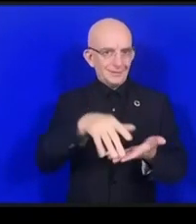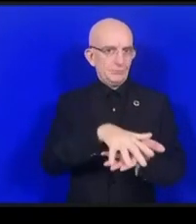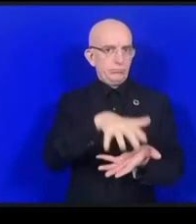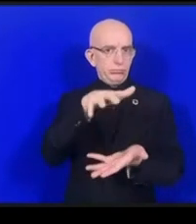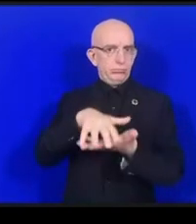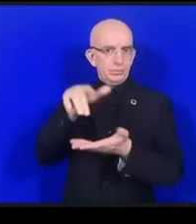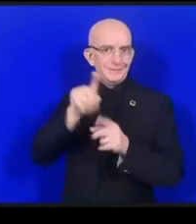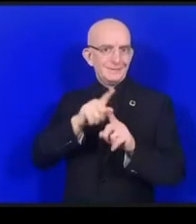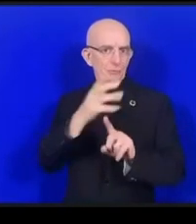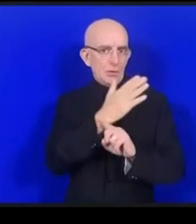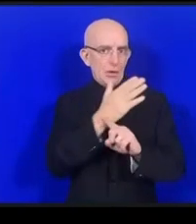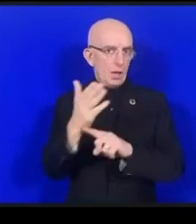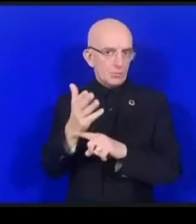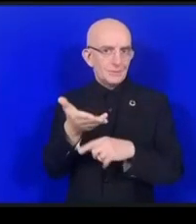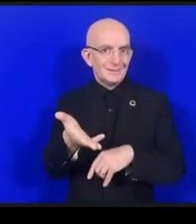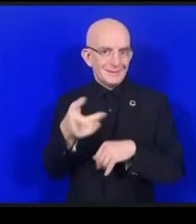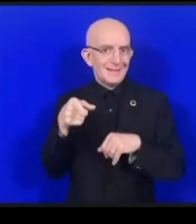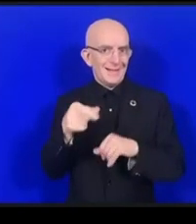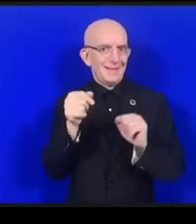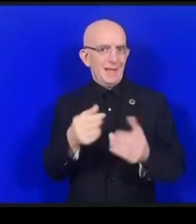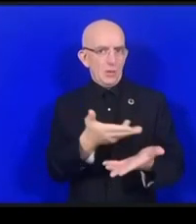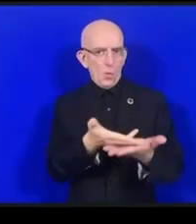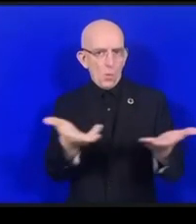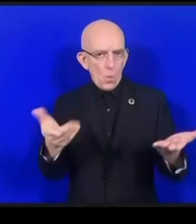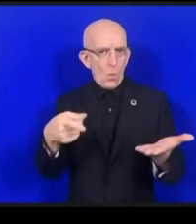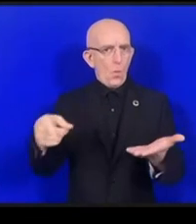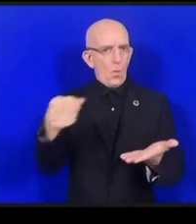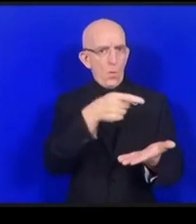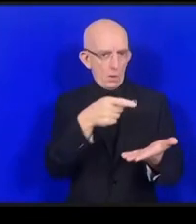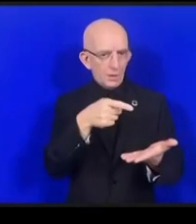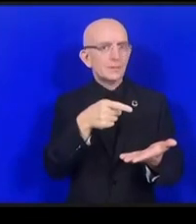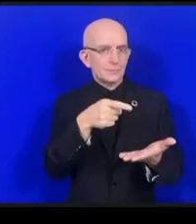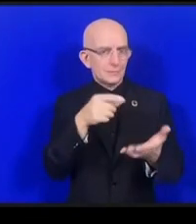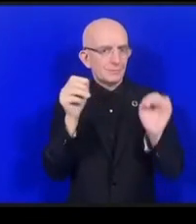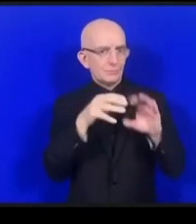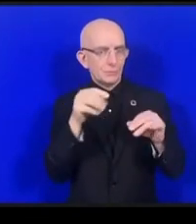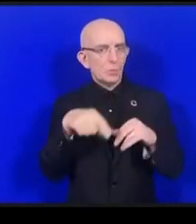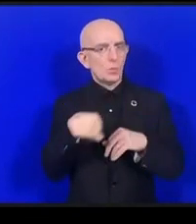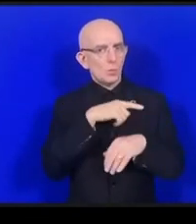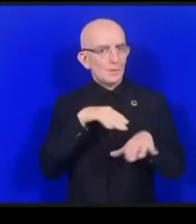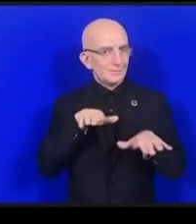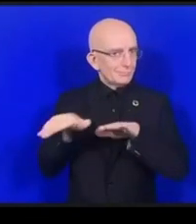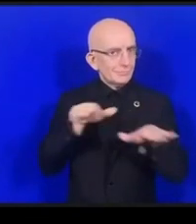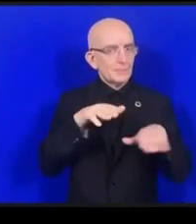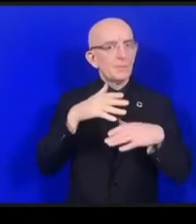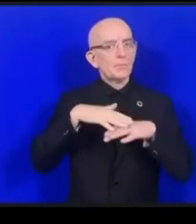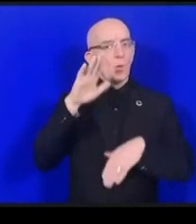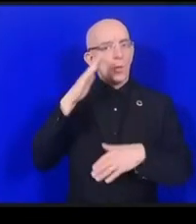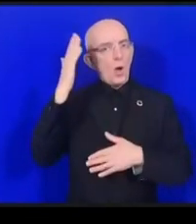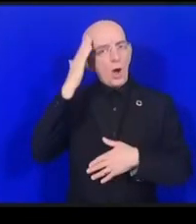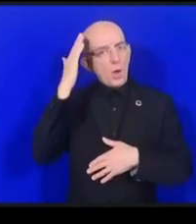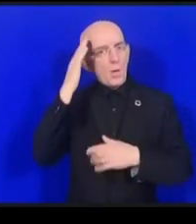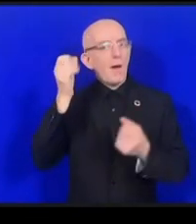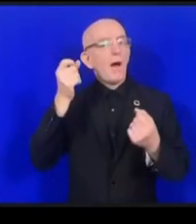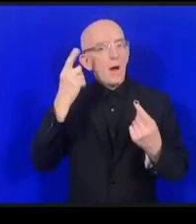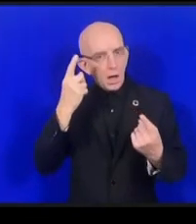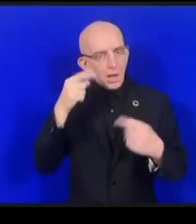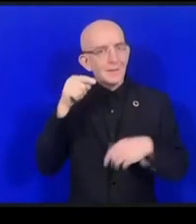информации и как мы являемся частью больше большой стратегической